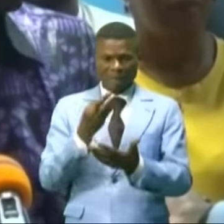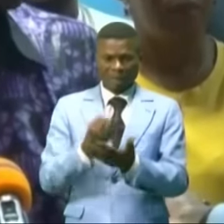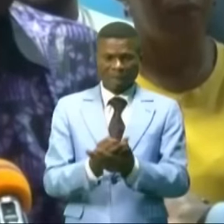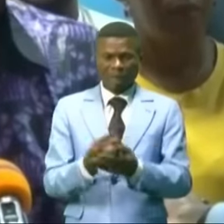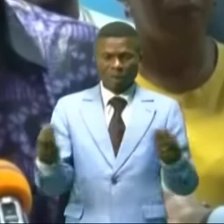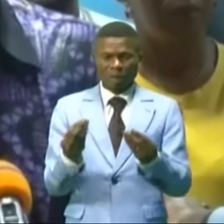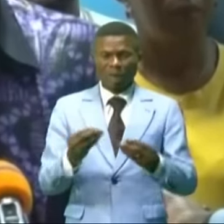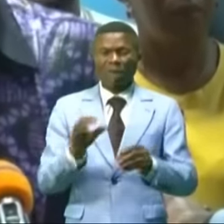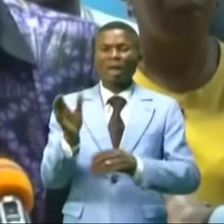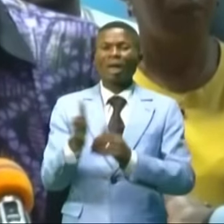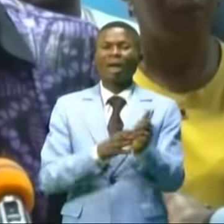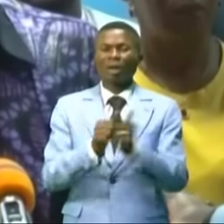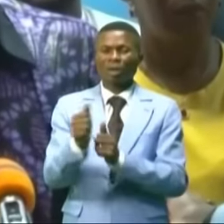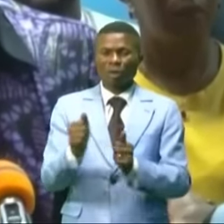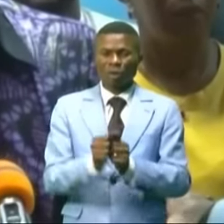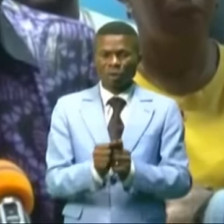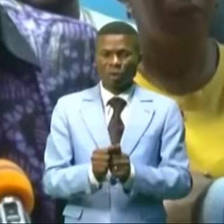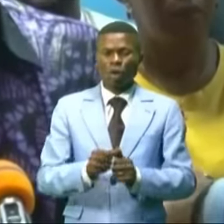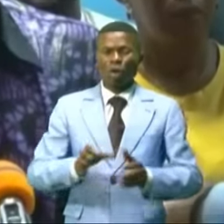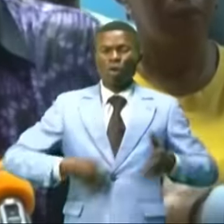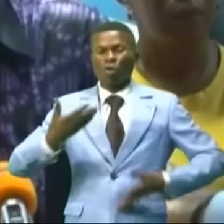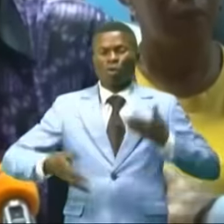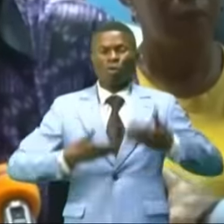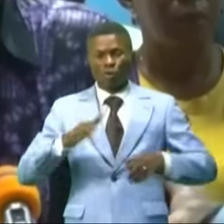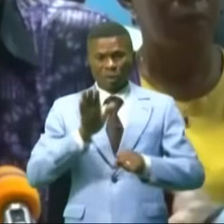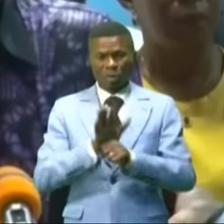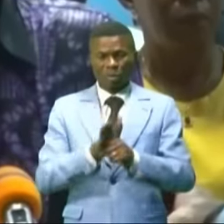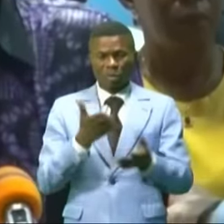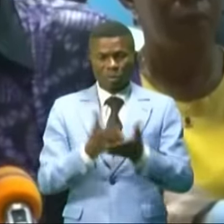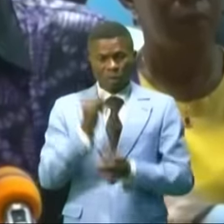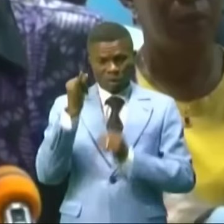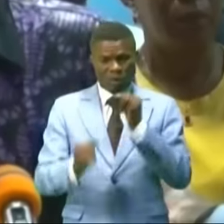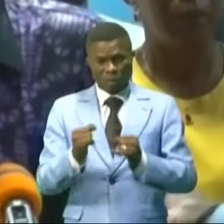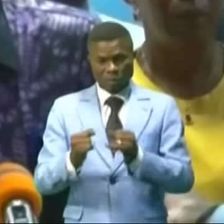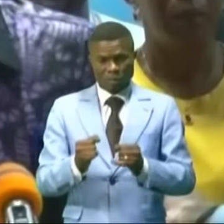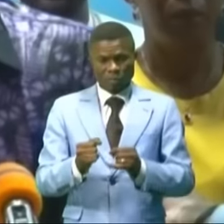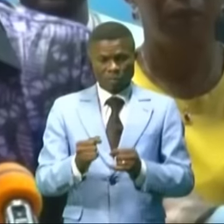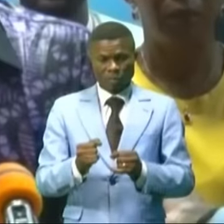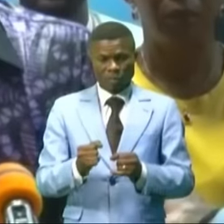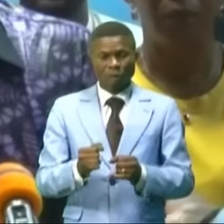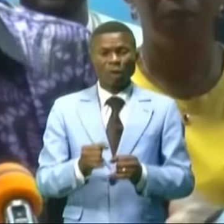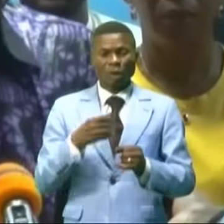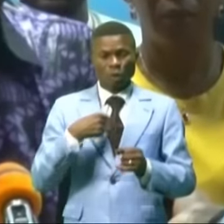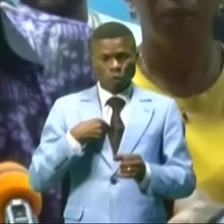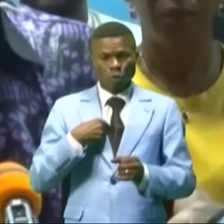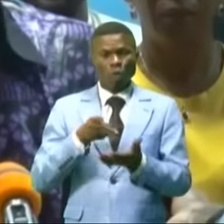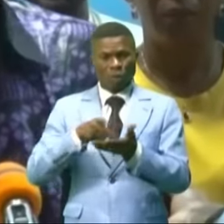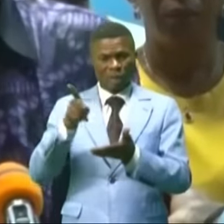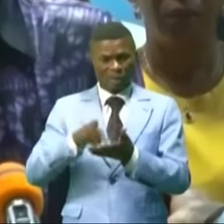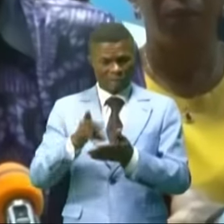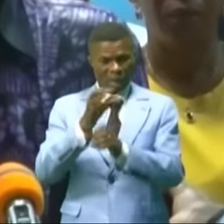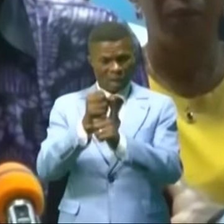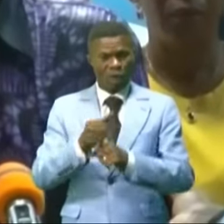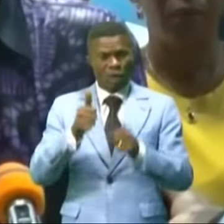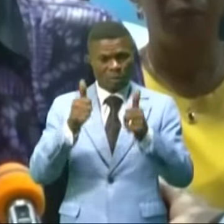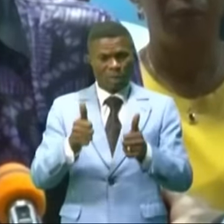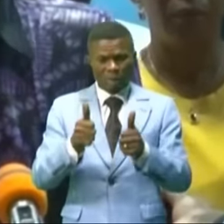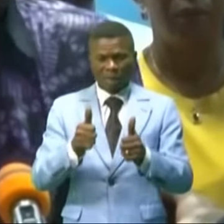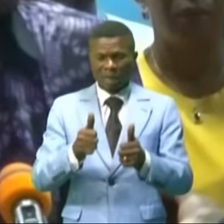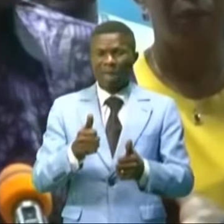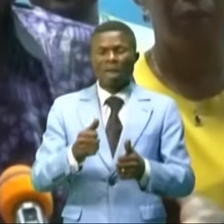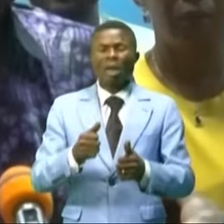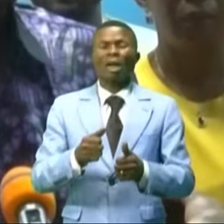a causé aujourd'hui même des agitations, bien entendu, parce que si nous sommes en possession de notre argent, le naturel même